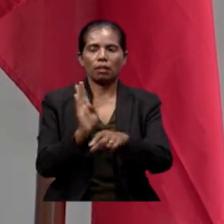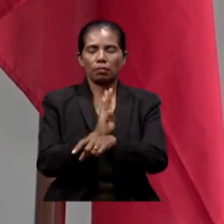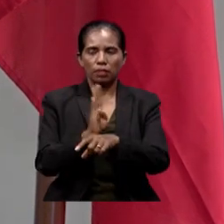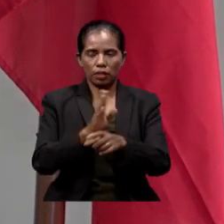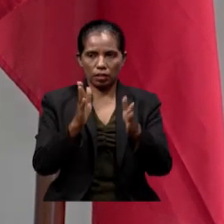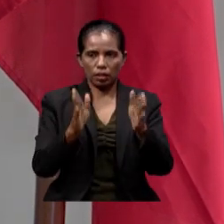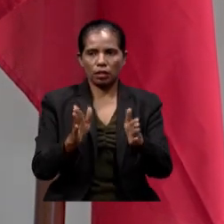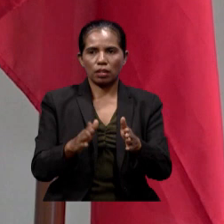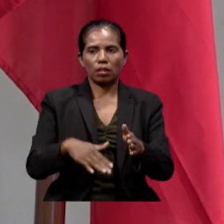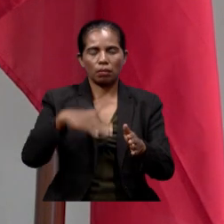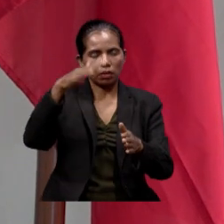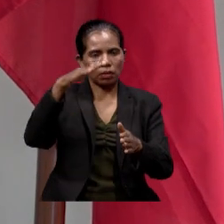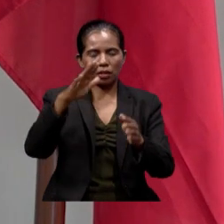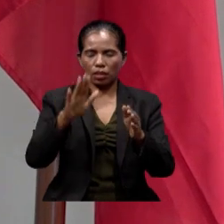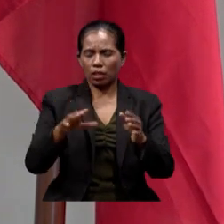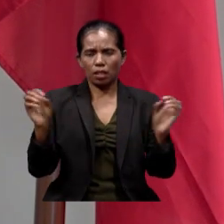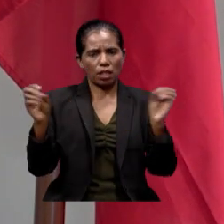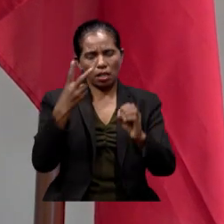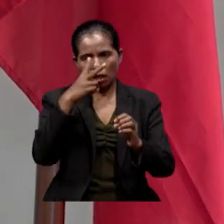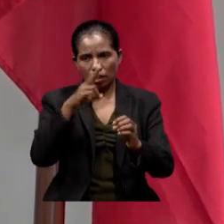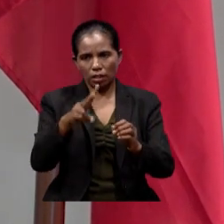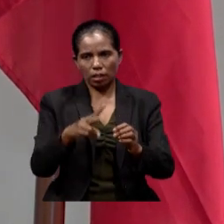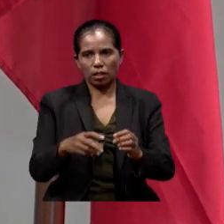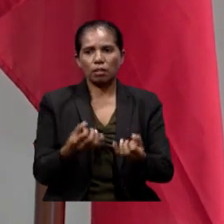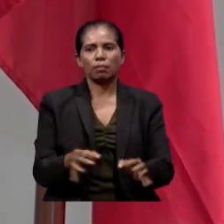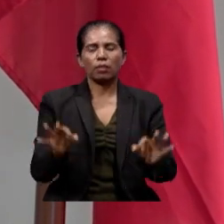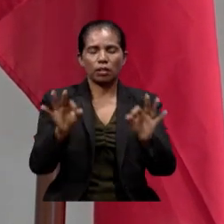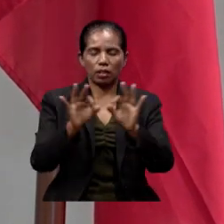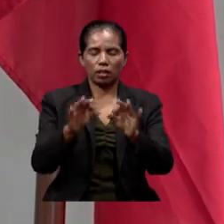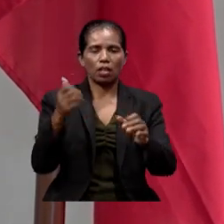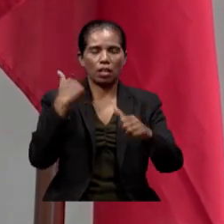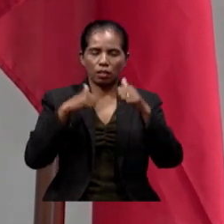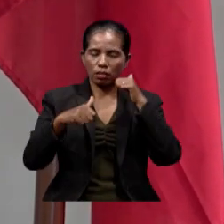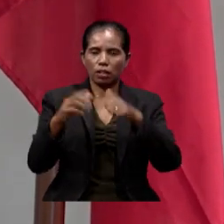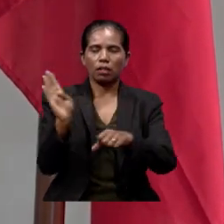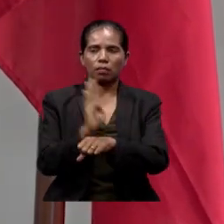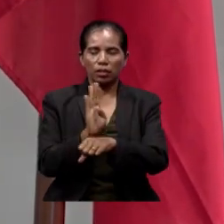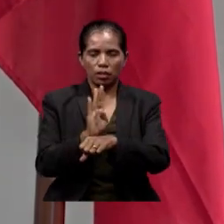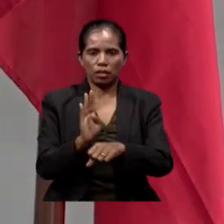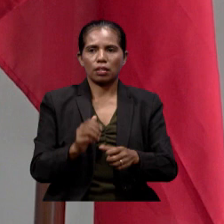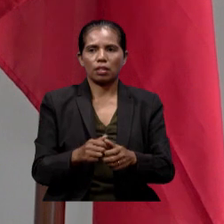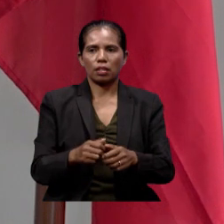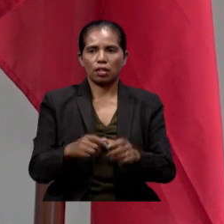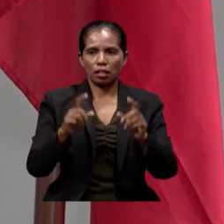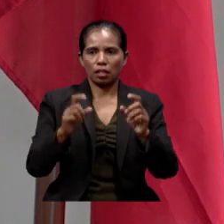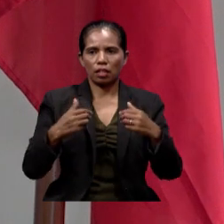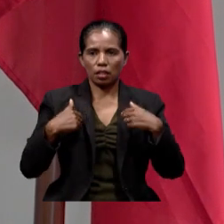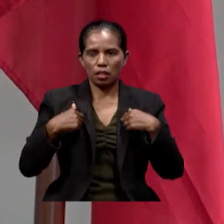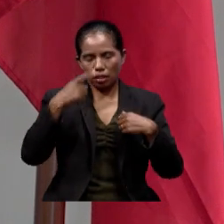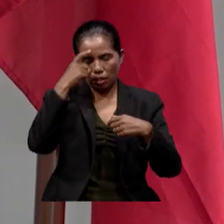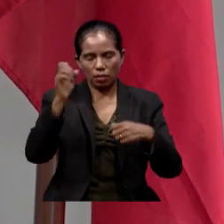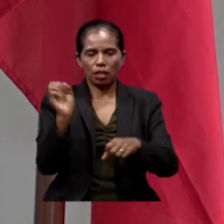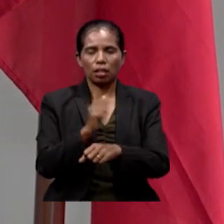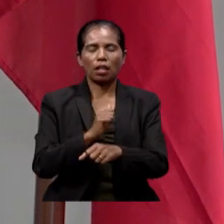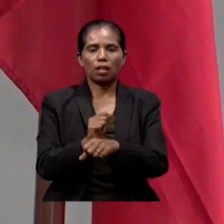ini kat oh ini buat ini lah hal yang lain. Yang penting investment di bidang ekonomi. Kita kan kuliah empresari udah tambah dia ihat di bidang ekonomi nih